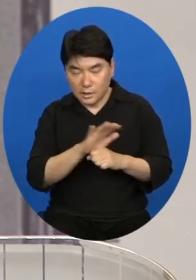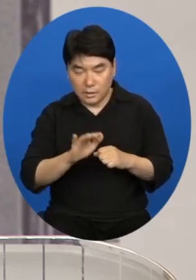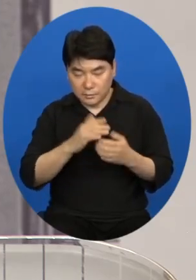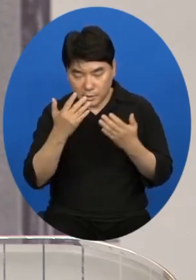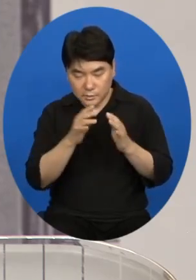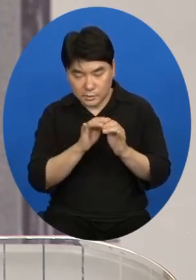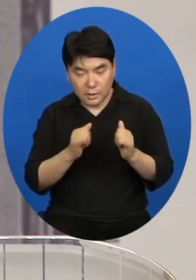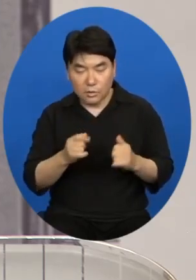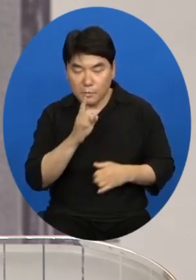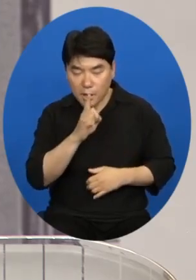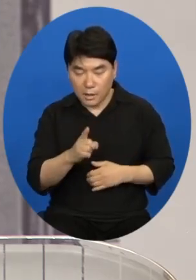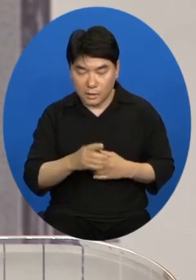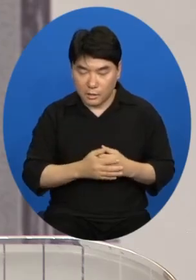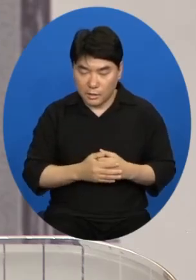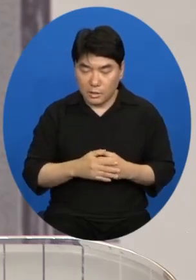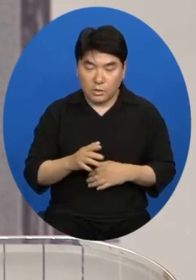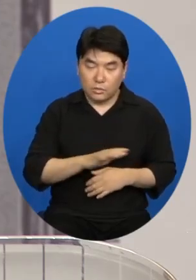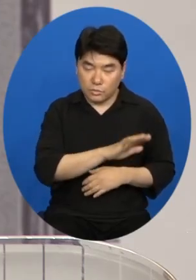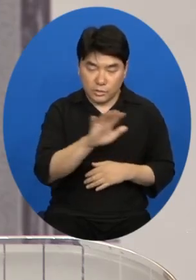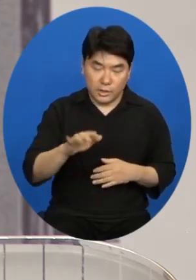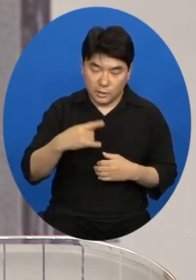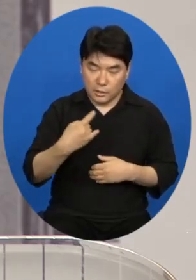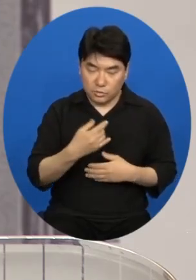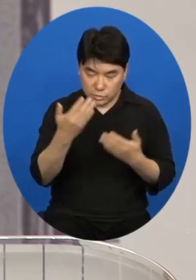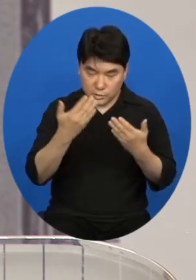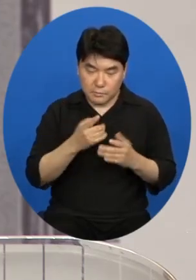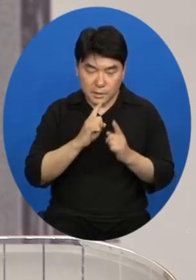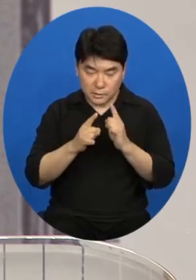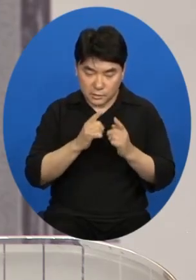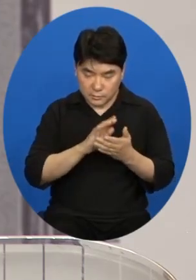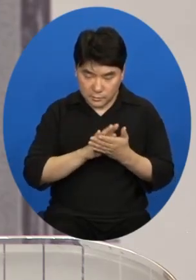자다. 오늘 저와 여러분에게 주신 말씀이에요.